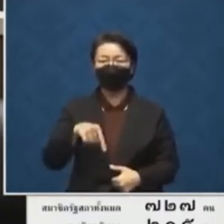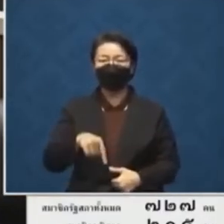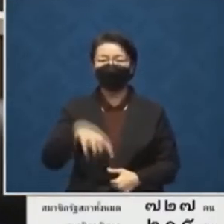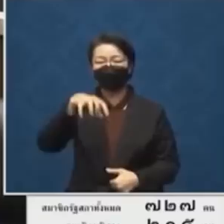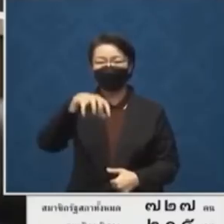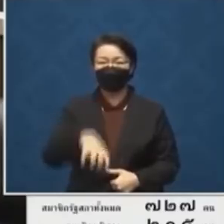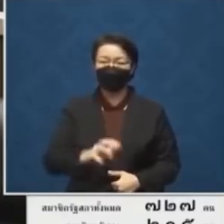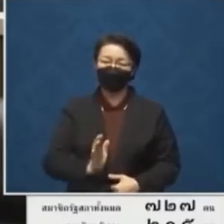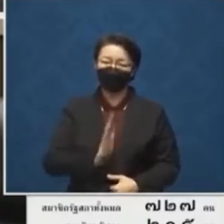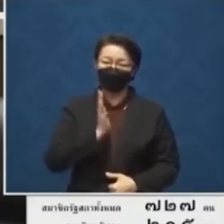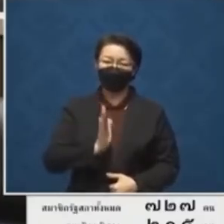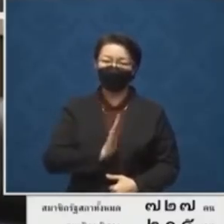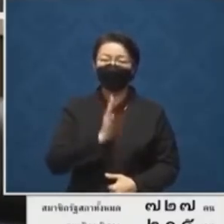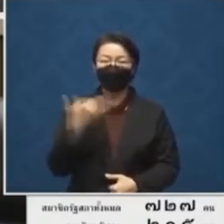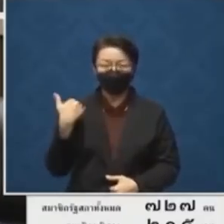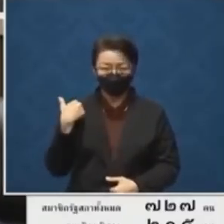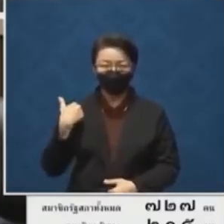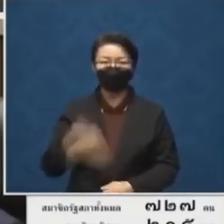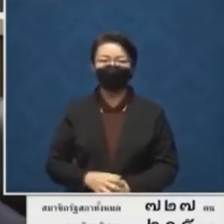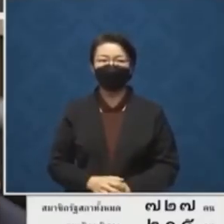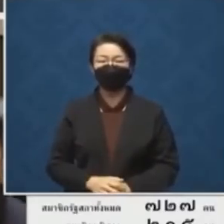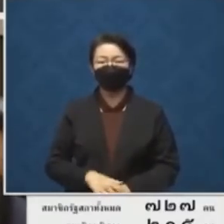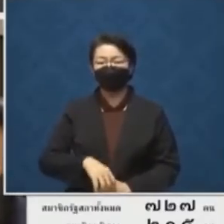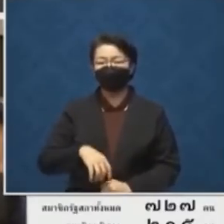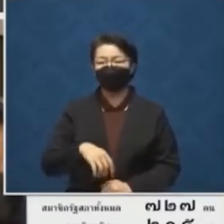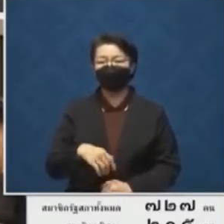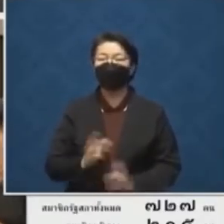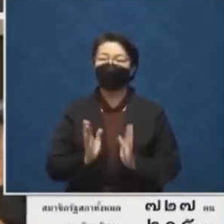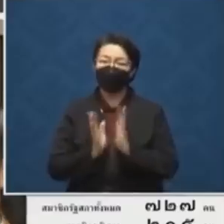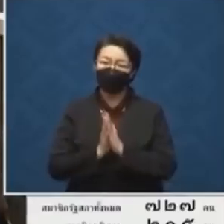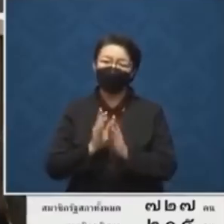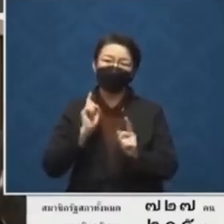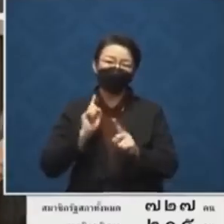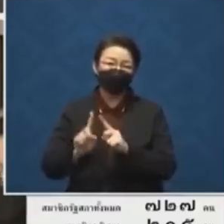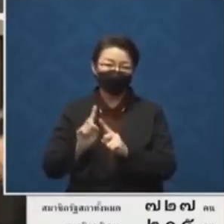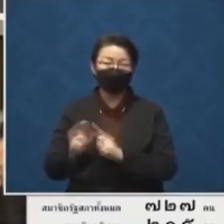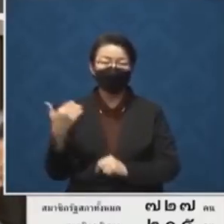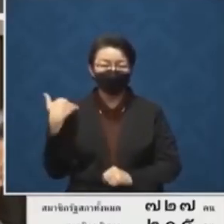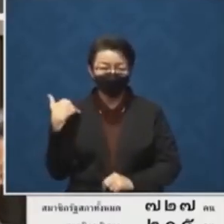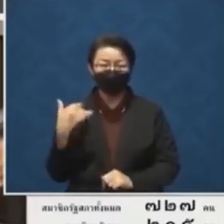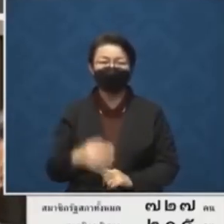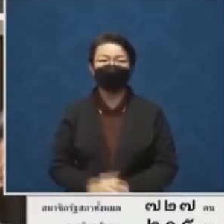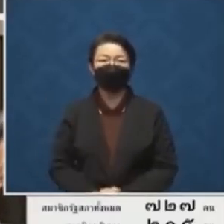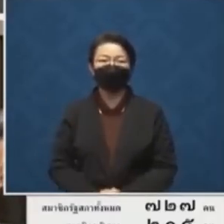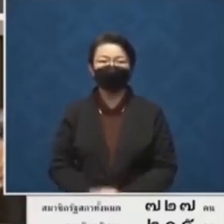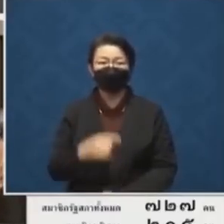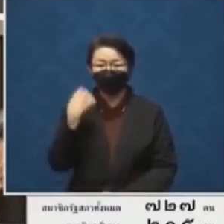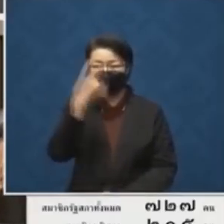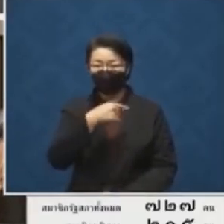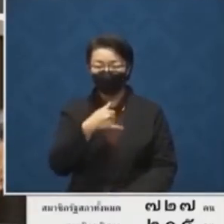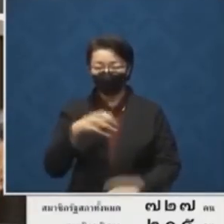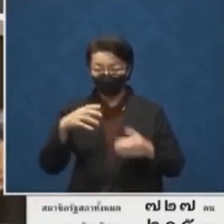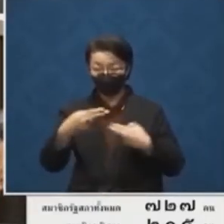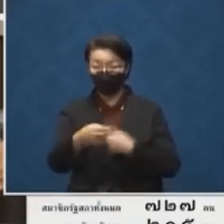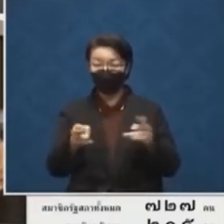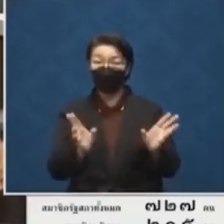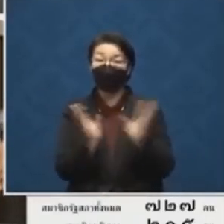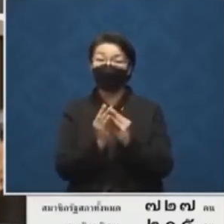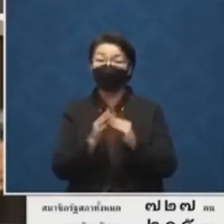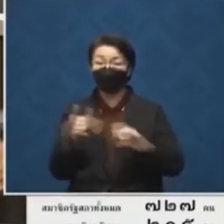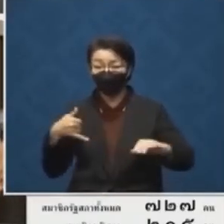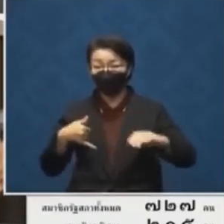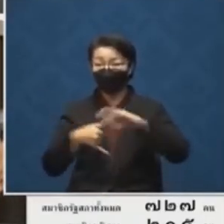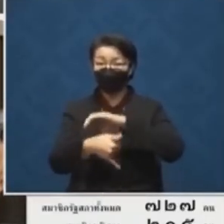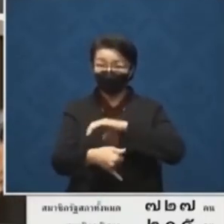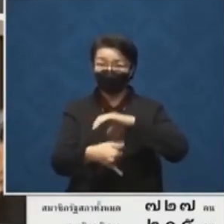ดิ์สิทธิ์ขอให้สิ่งศักดิ์สิทธิ์จึงรับรู้ว่าใครที่มาอยู่ห้องประชุมนี้เลือก